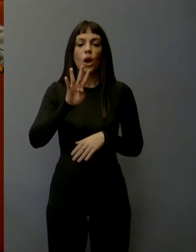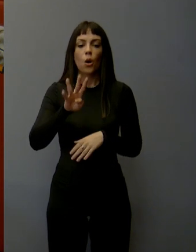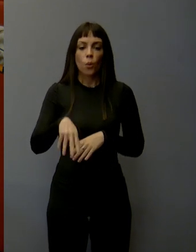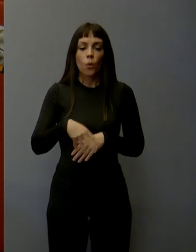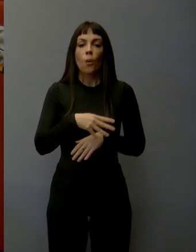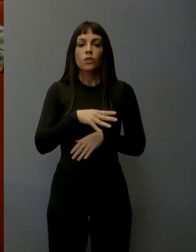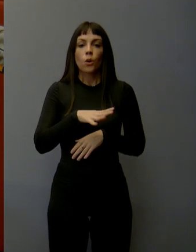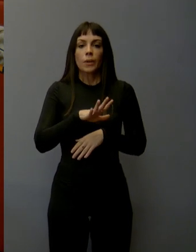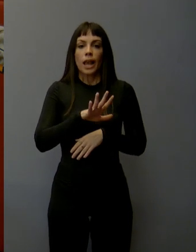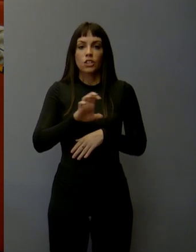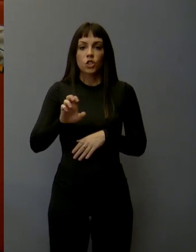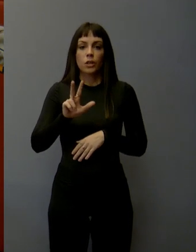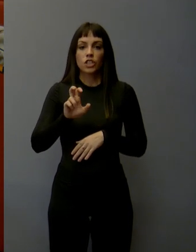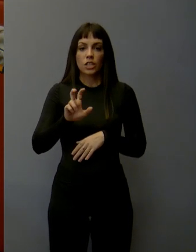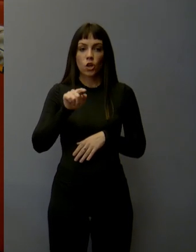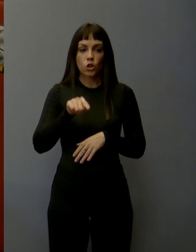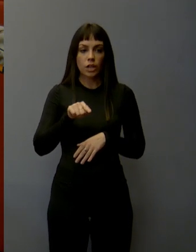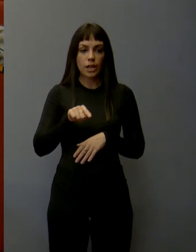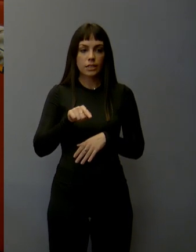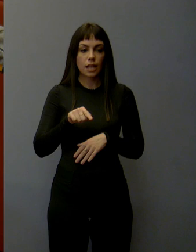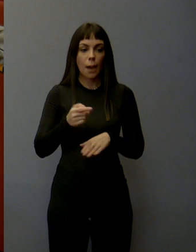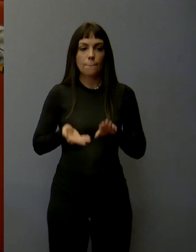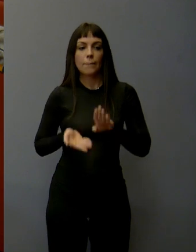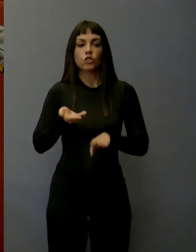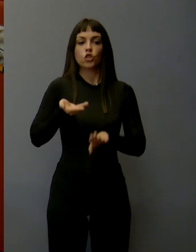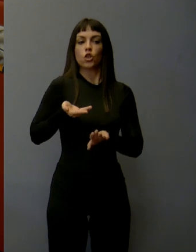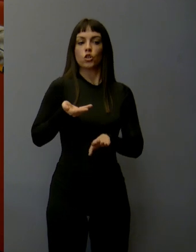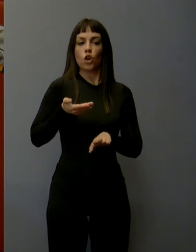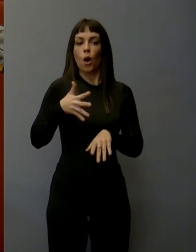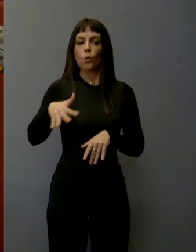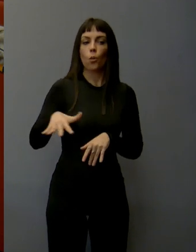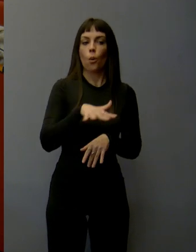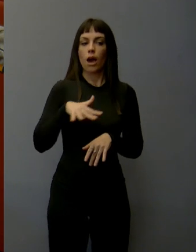4.530 maggiordomo di quartiere lo diamo per letto